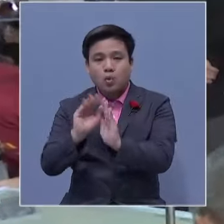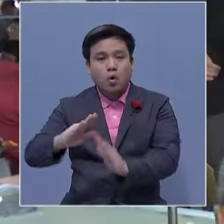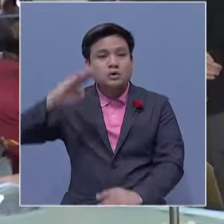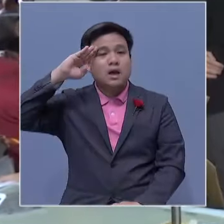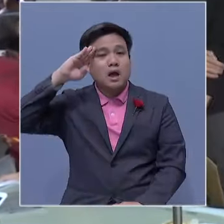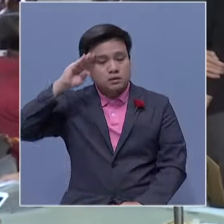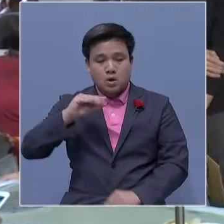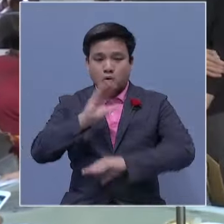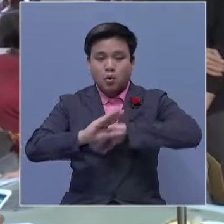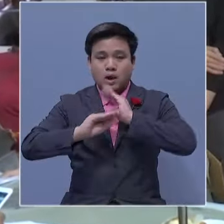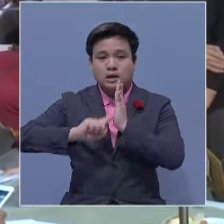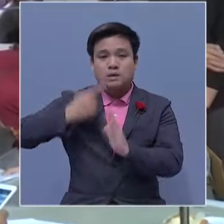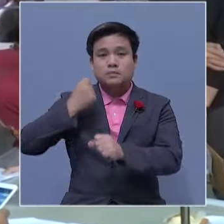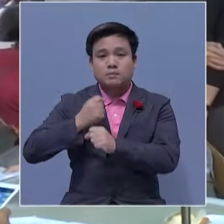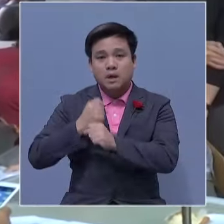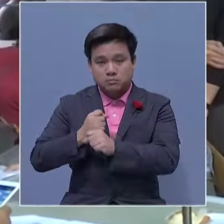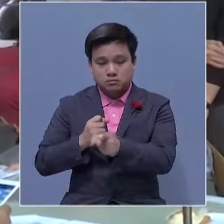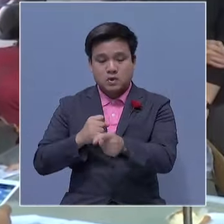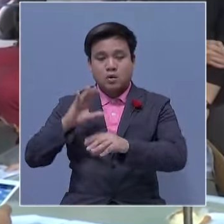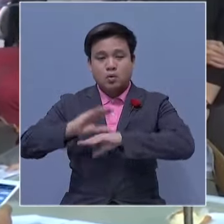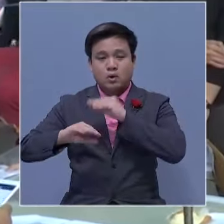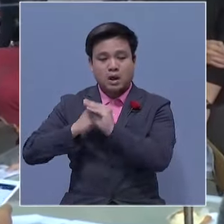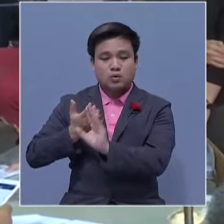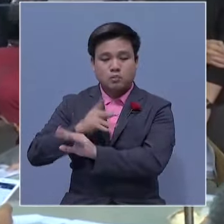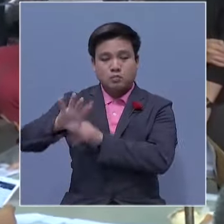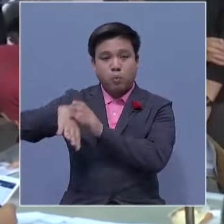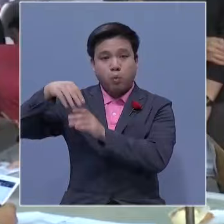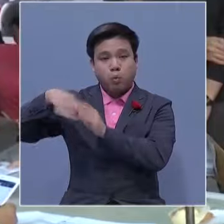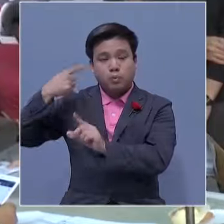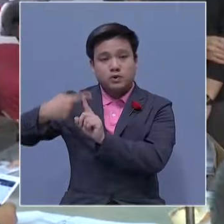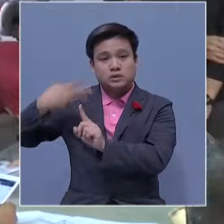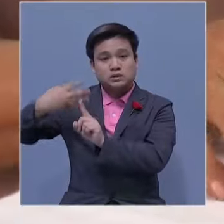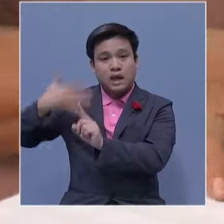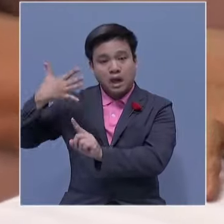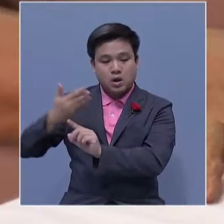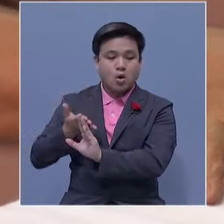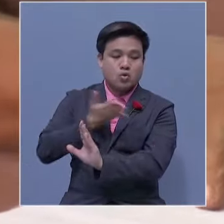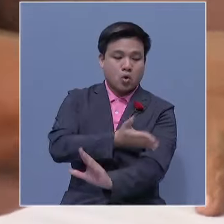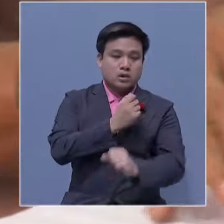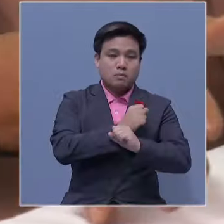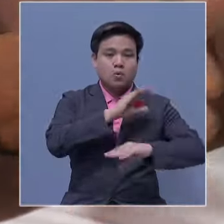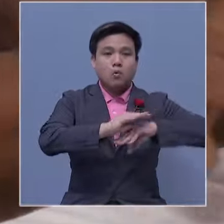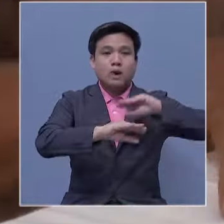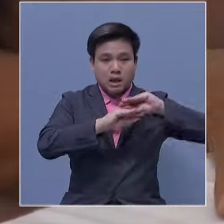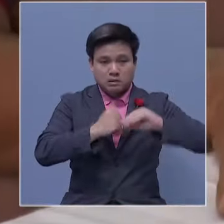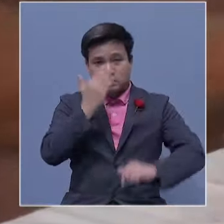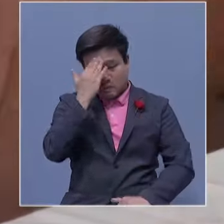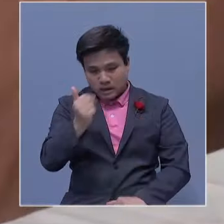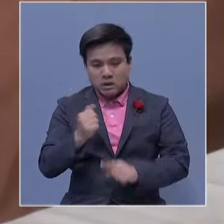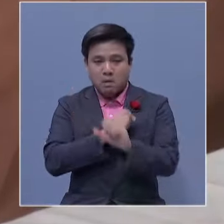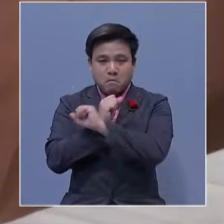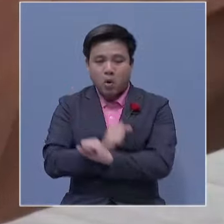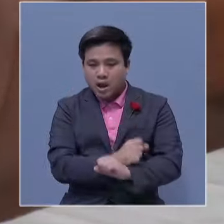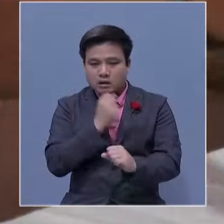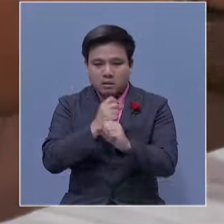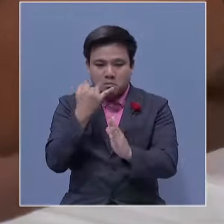การโครงการนี้ก่อนการจับใบดำใบแดงที่จะถึงนี้จะมีการประสานงานกันอย่างใกล้ชิดนะครับเพื่อสกัดกั้นการกระทำที่ออกนอกลูกนอกทาง